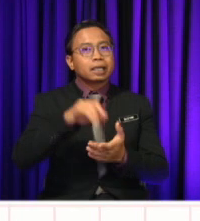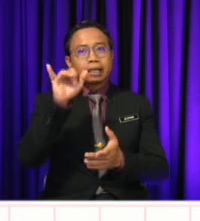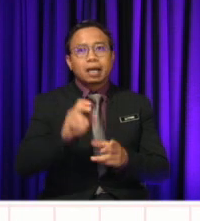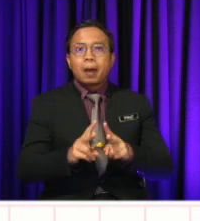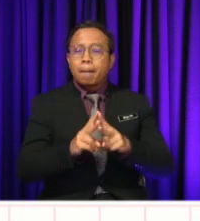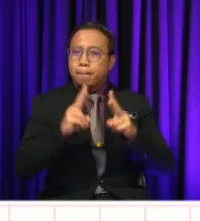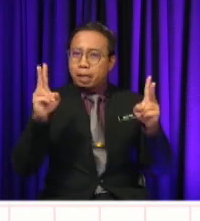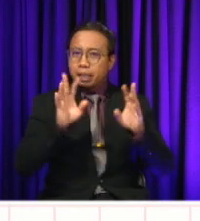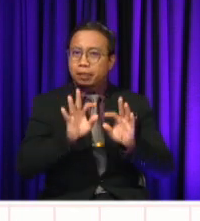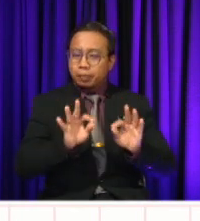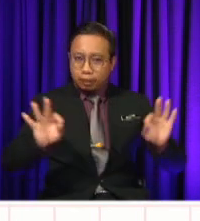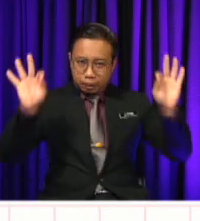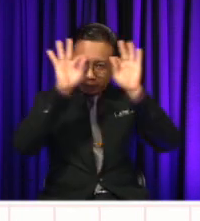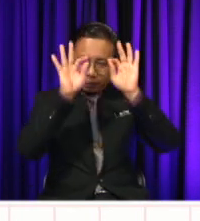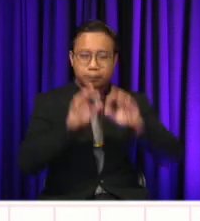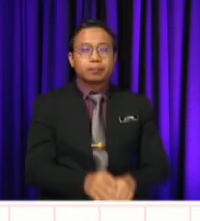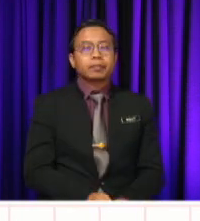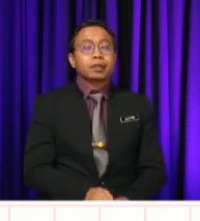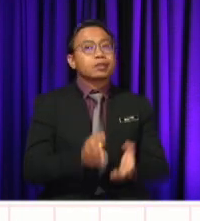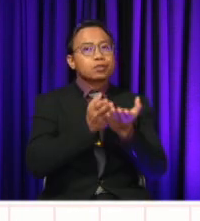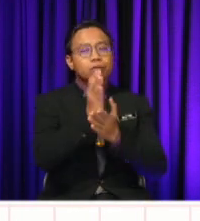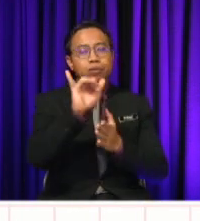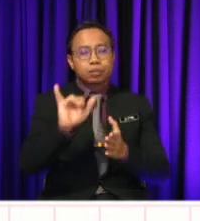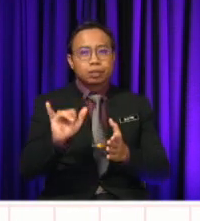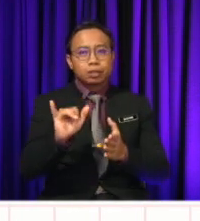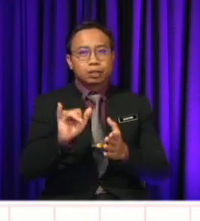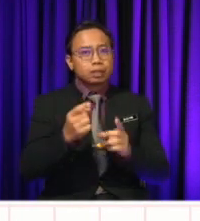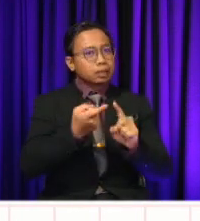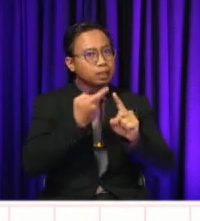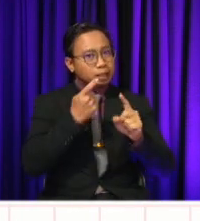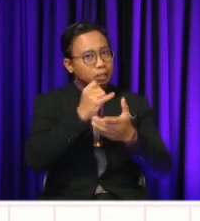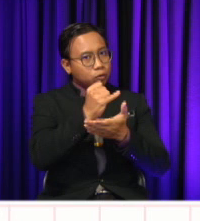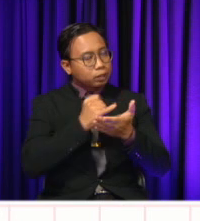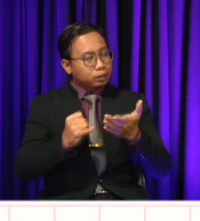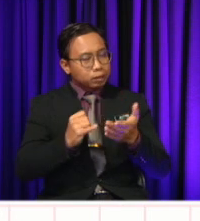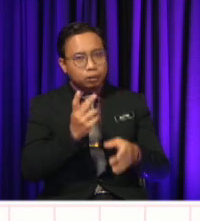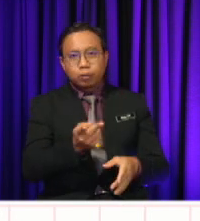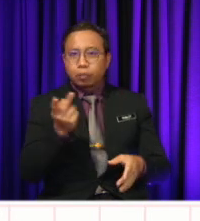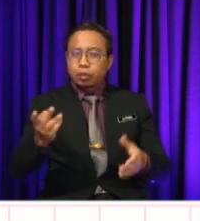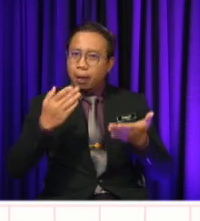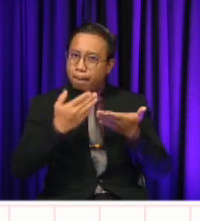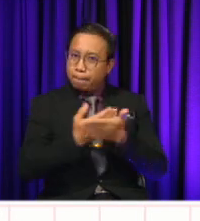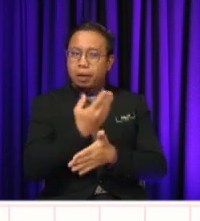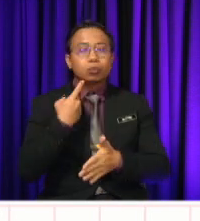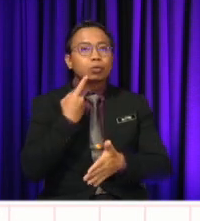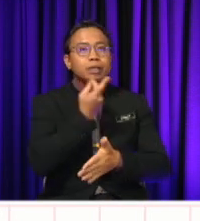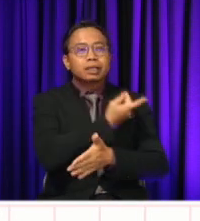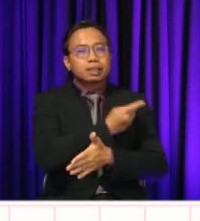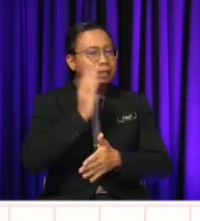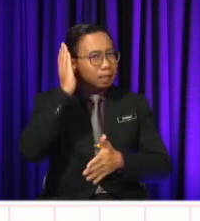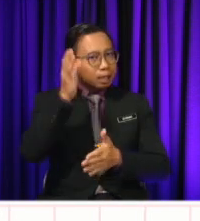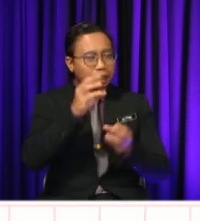lukisan produk Oke seterusnya bila daripada lukisan produk barulah kita akan asingkan